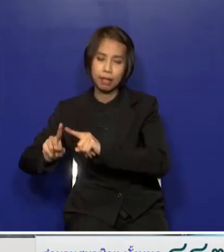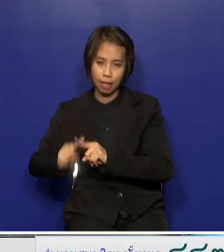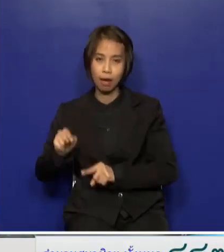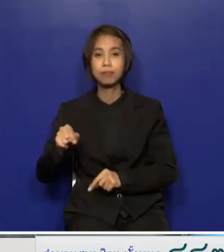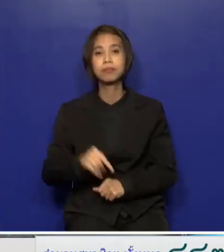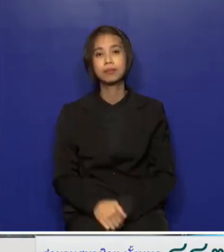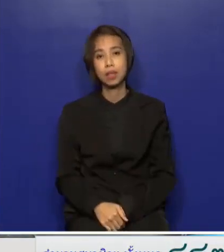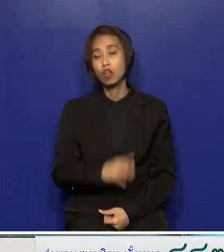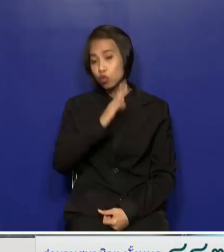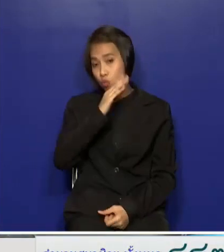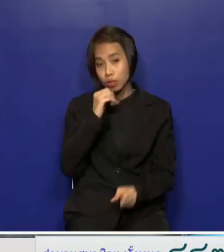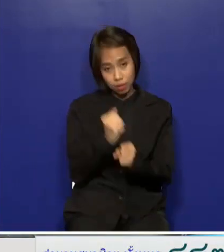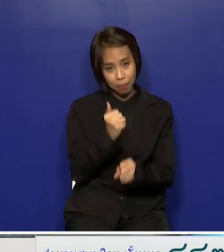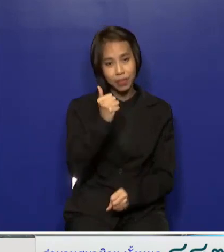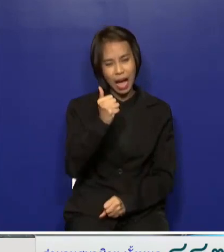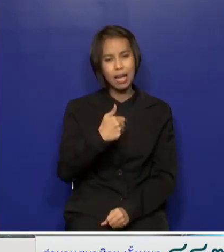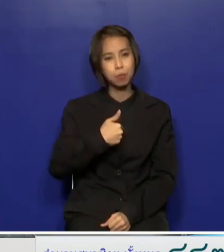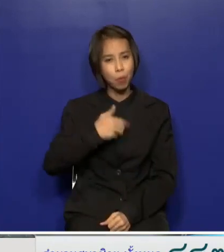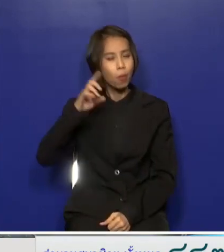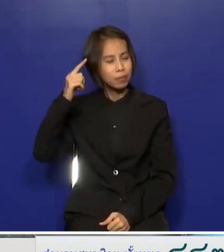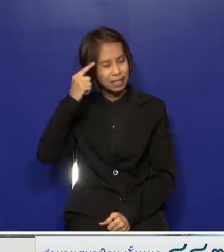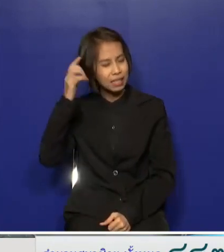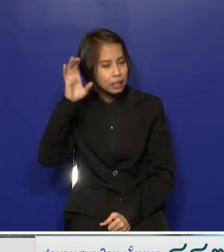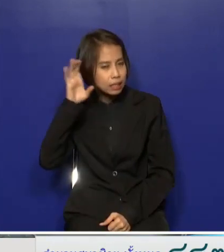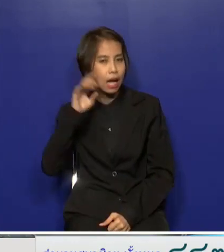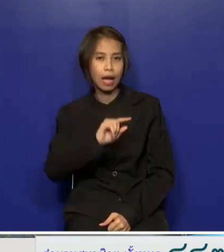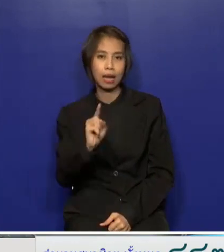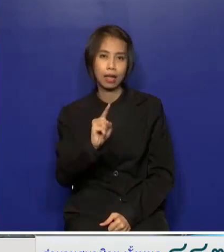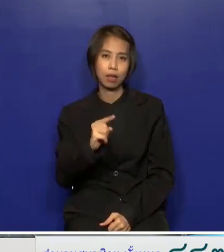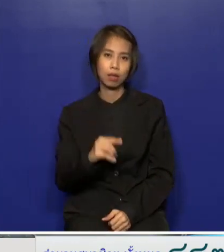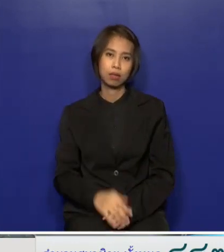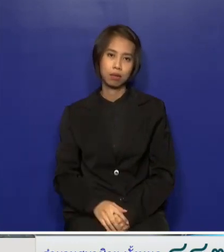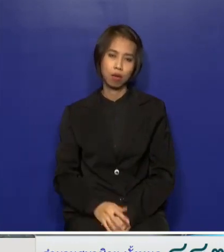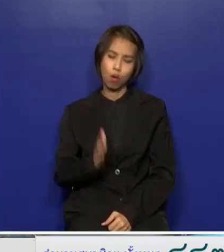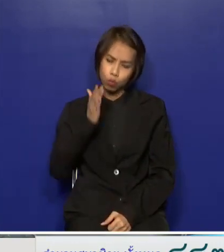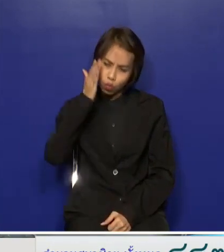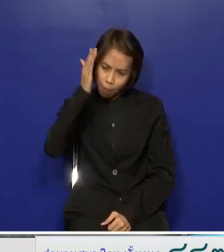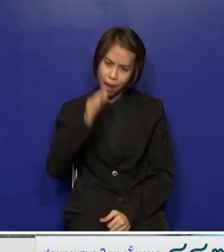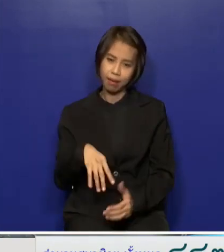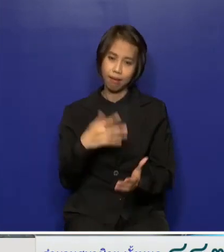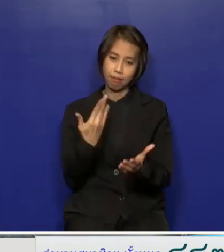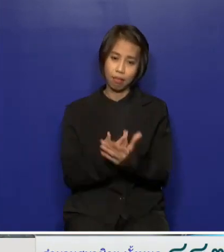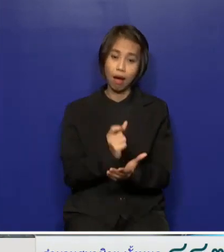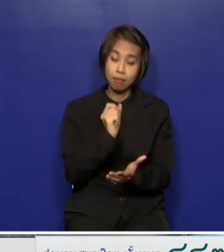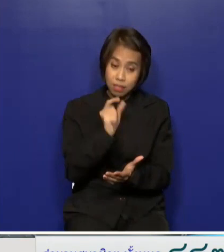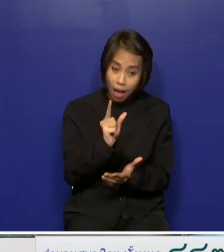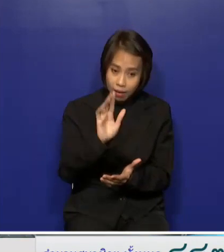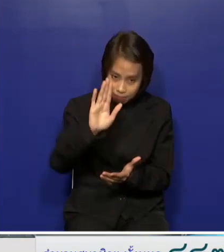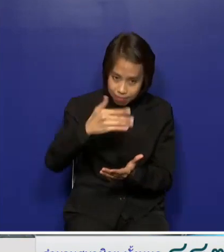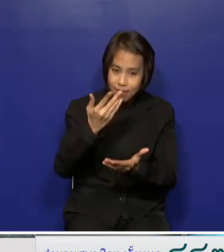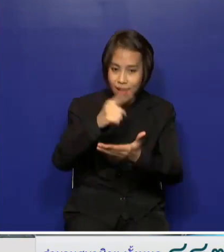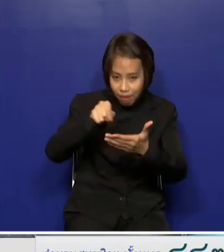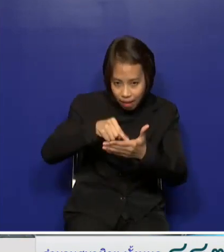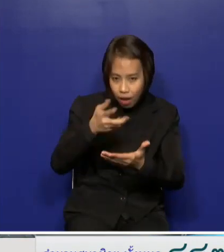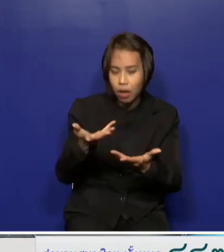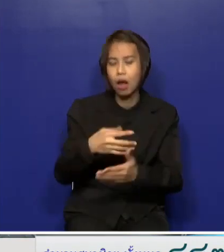าทำอยนี้ได้ ผมเชื่อได้ว่าคนก็จะทำให้ซื้อสิทขายเสียงน้อยลงไม่กลาท